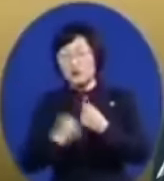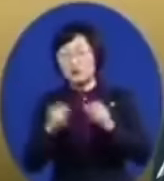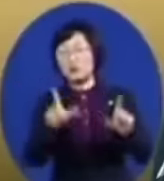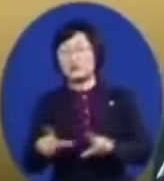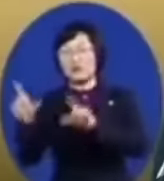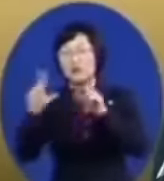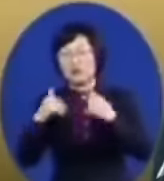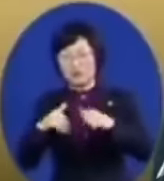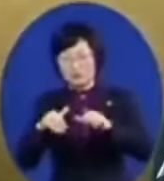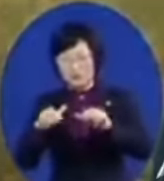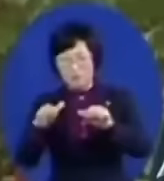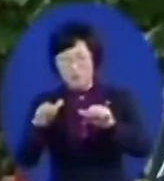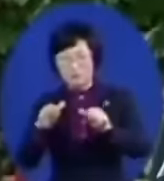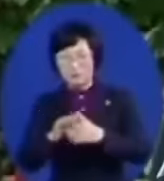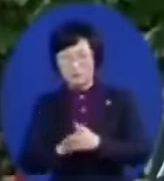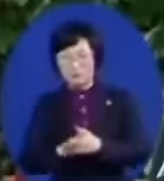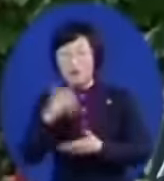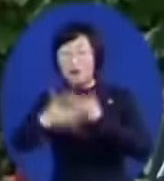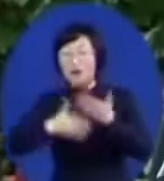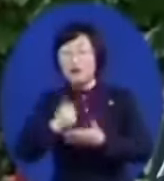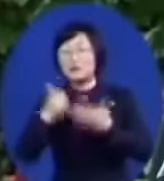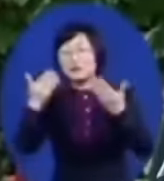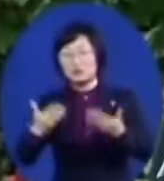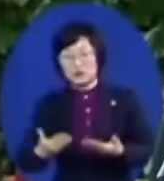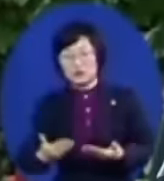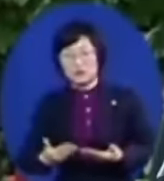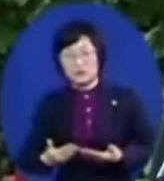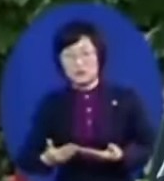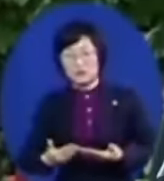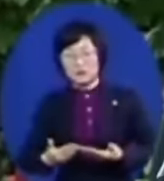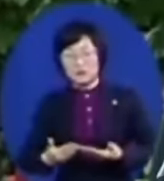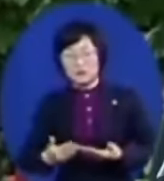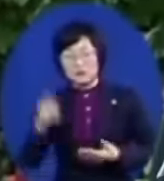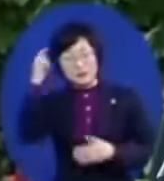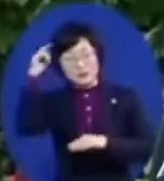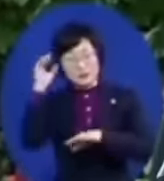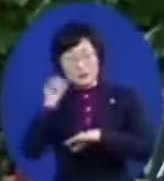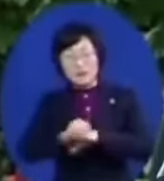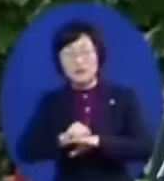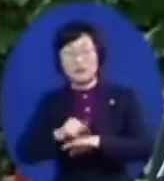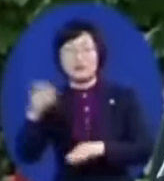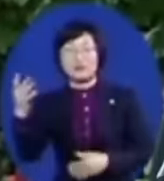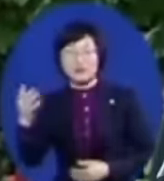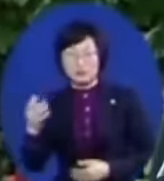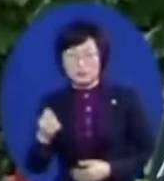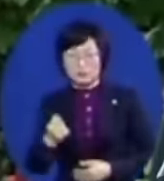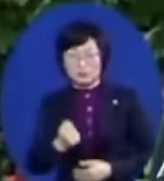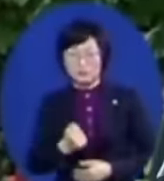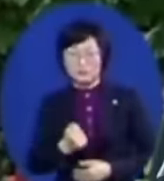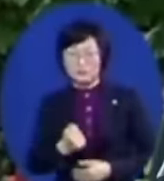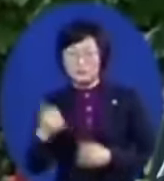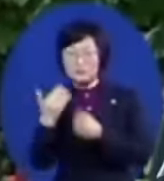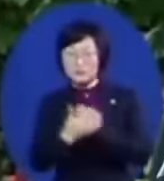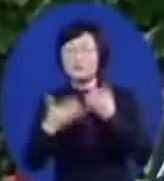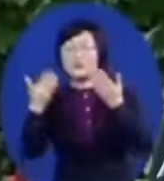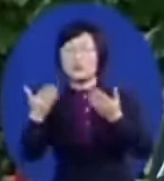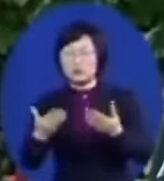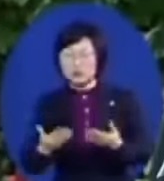말했습니다. 하나님이 주시는 지혜로 은혜를 가지고